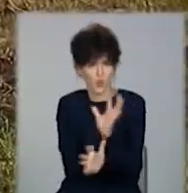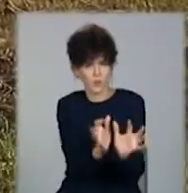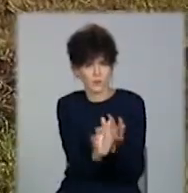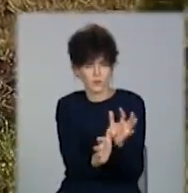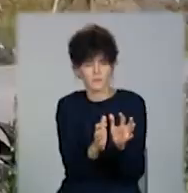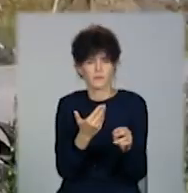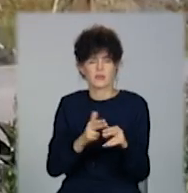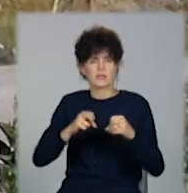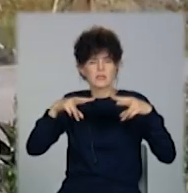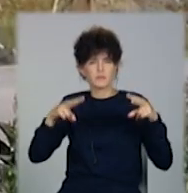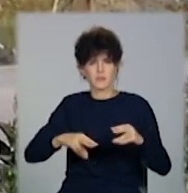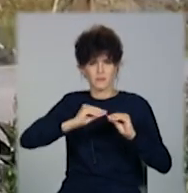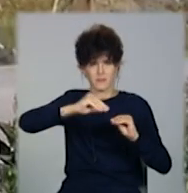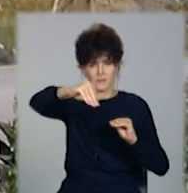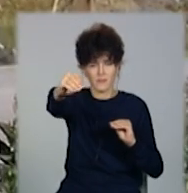Висаджують цибулинні,